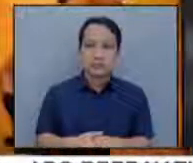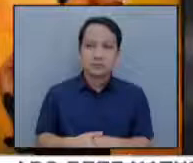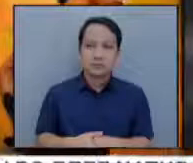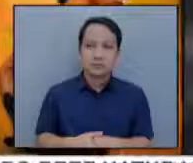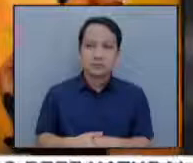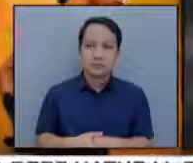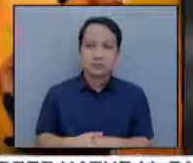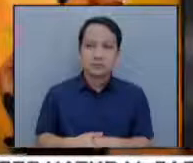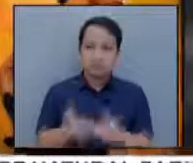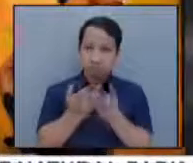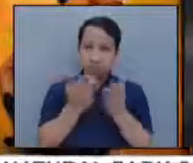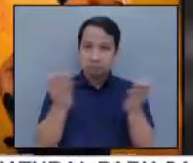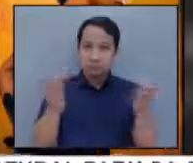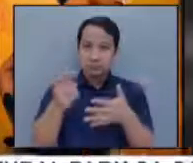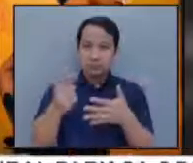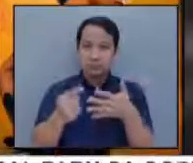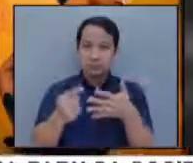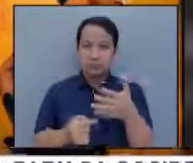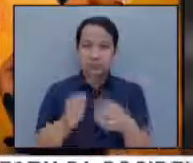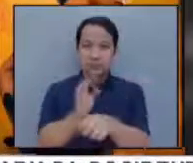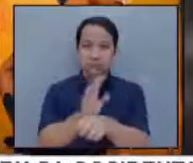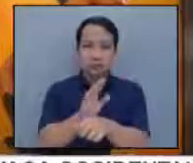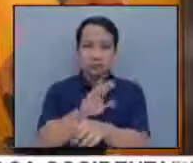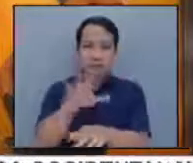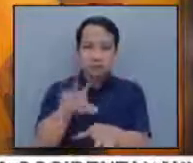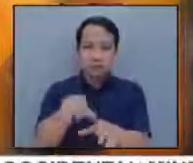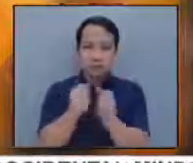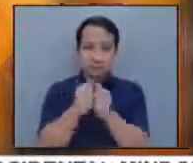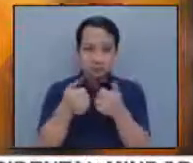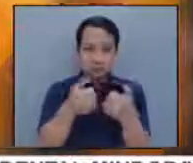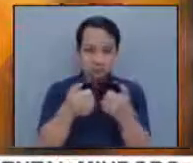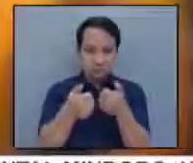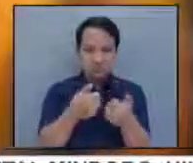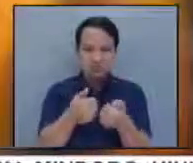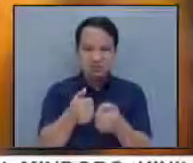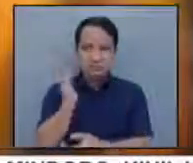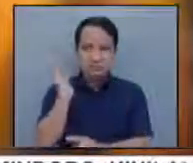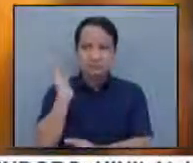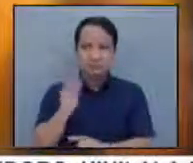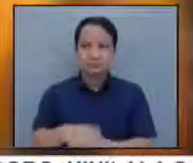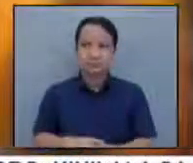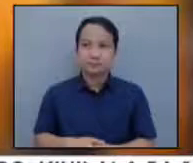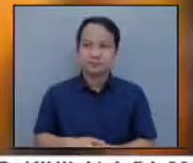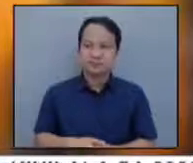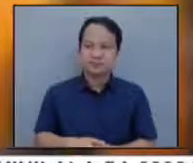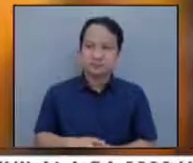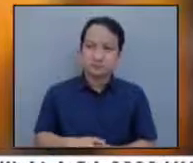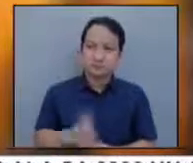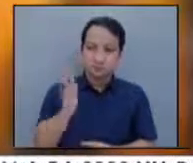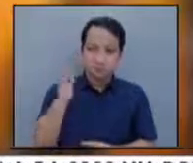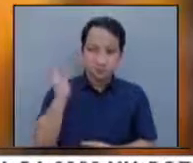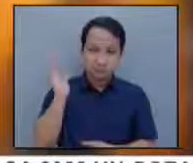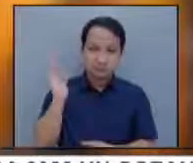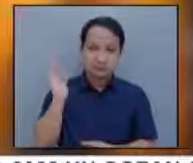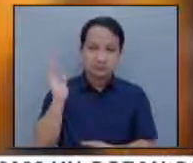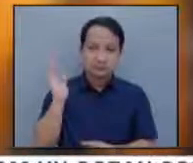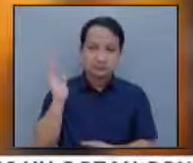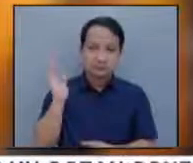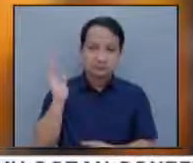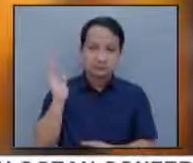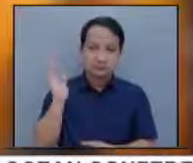Narito ang iba pang full-length films na kasama sa kompetisyon. 12 Weeks, Angkas, Bat